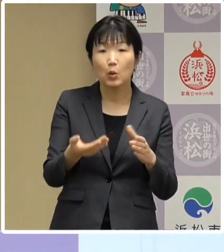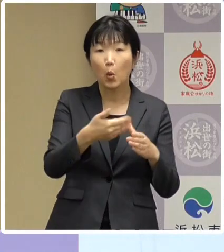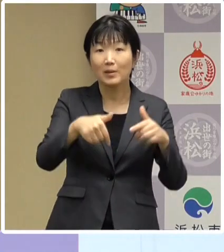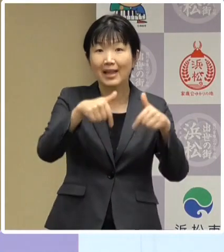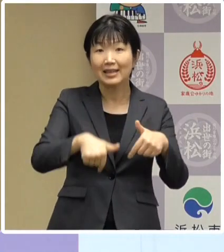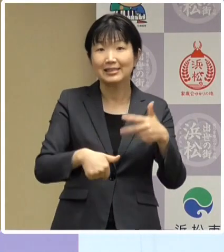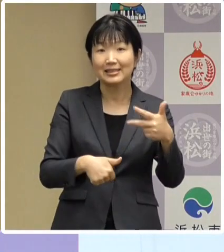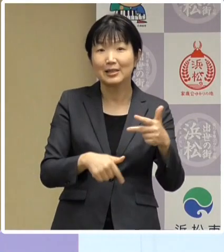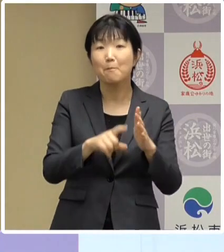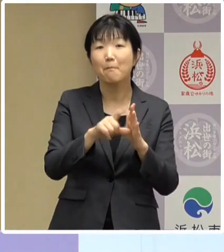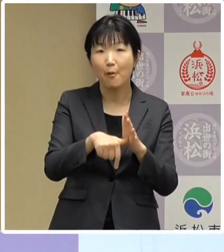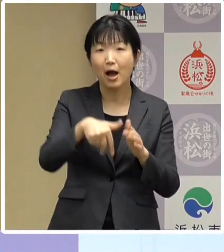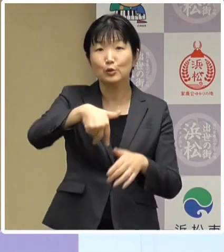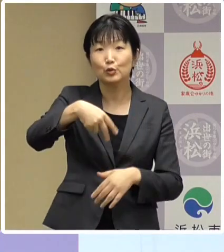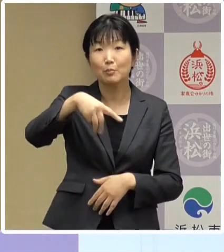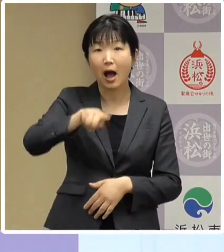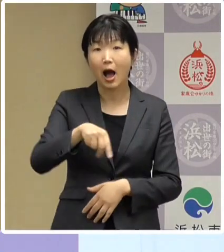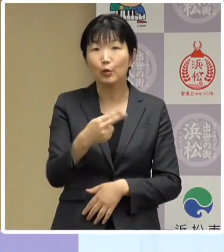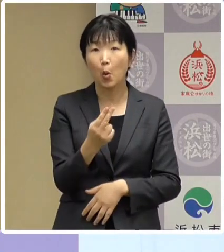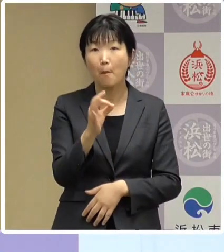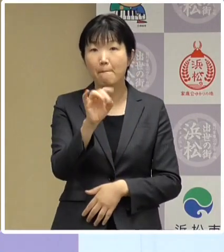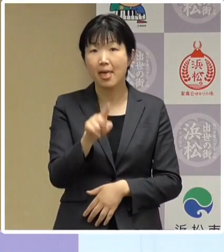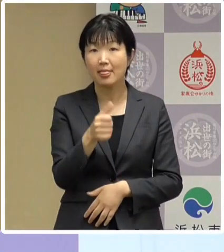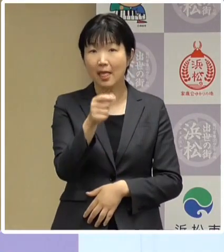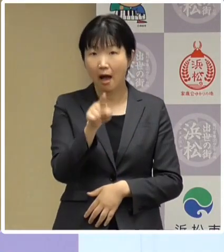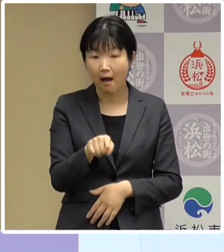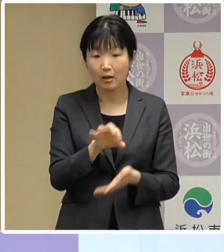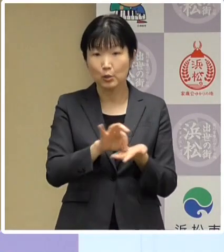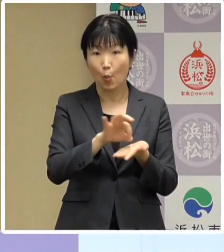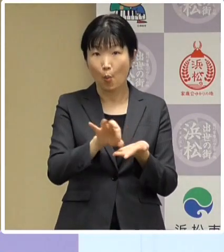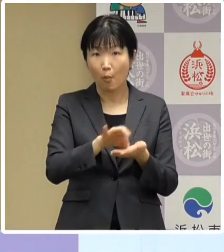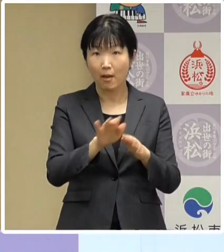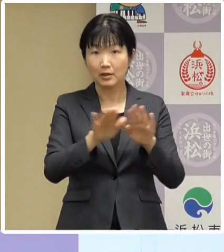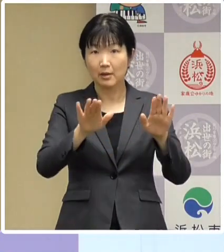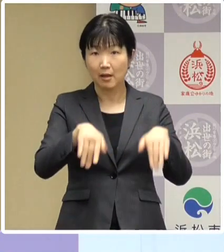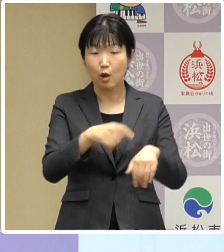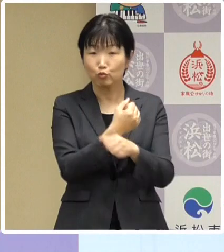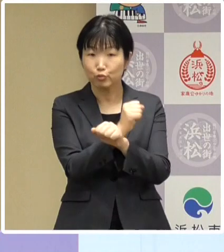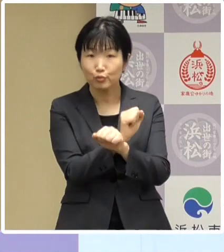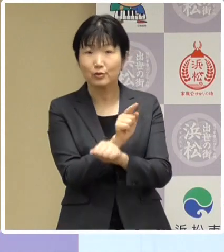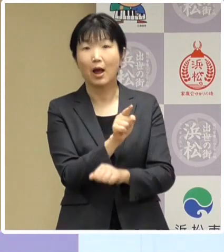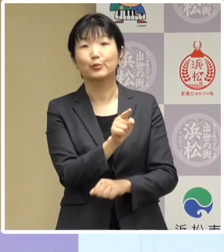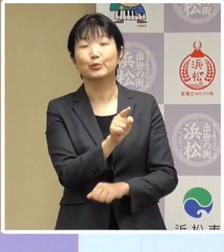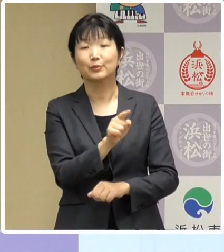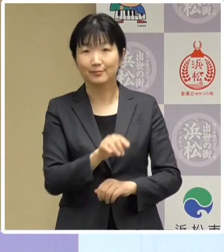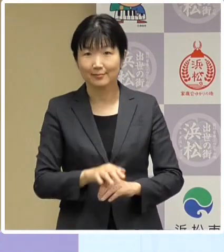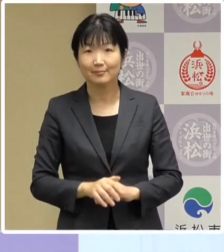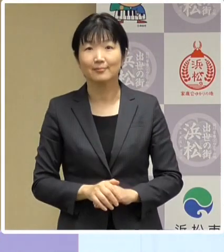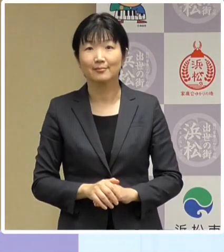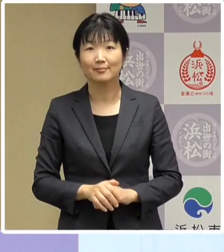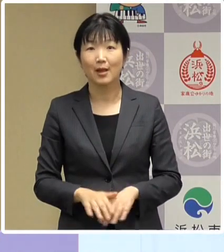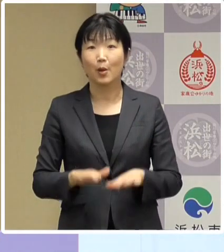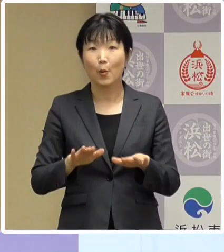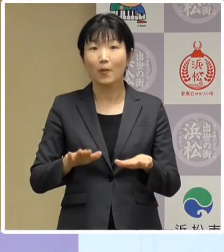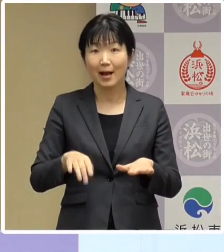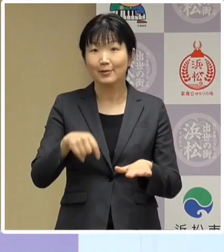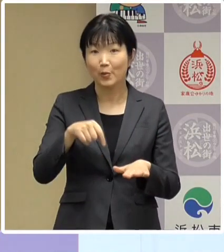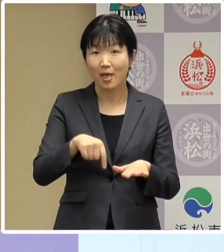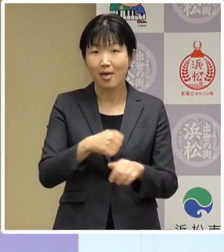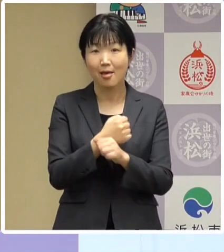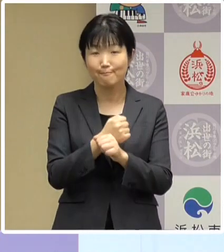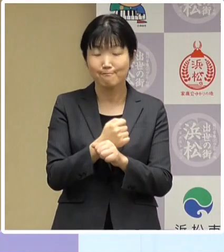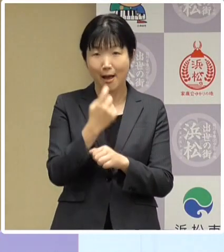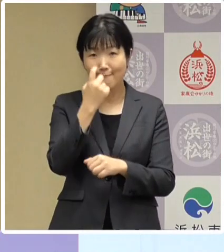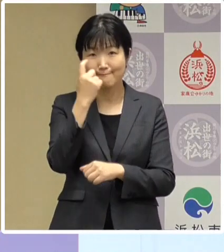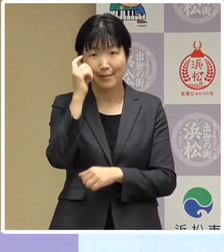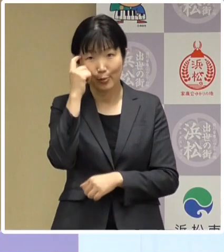は、はい、スマートメーターを、はい、導入することを施行したりですね、さまざまな工夫の中でっていうのがありますけど、はい、今回のこの検討はそ